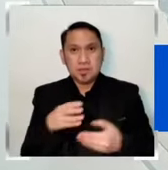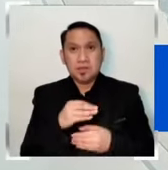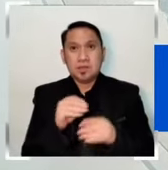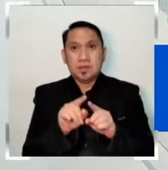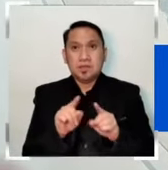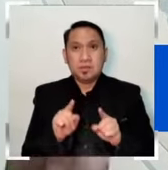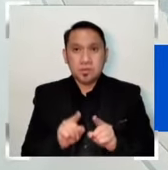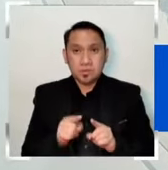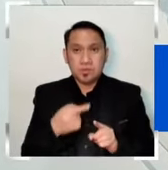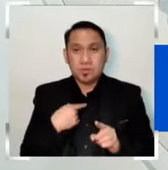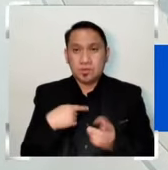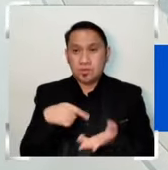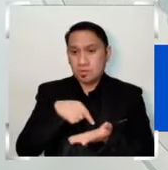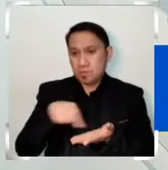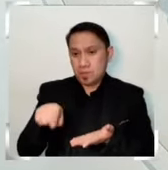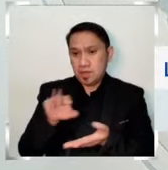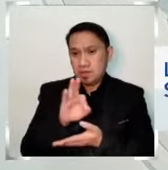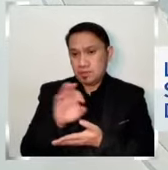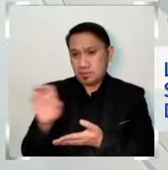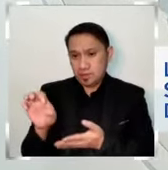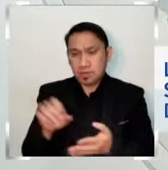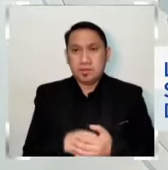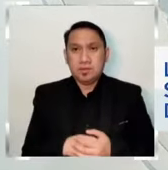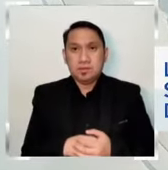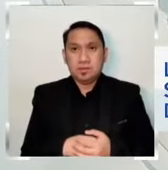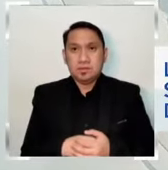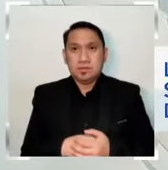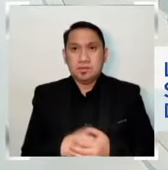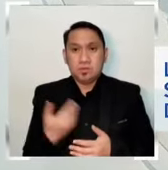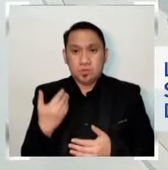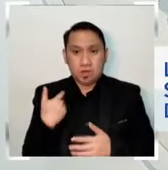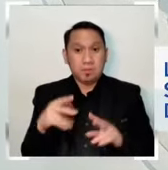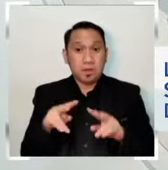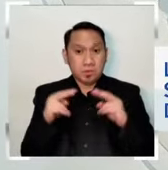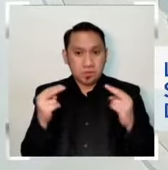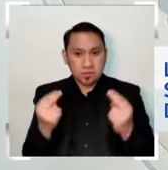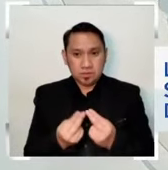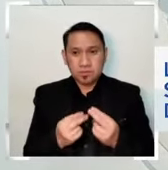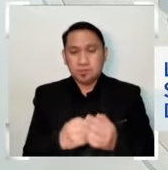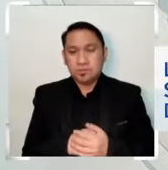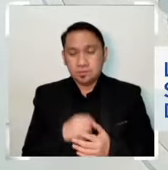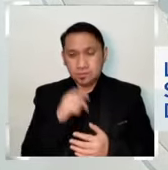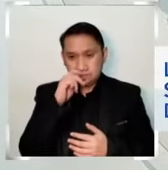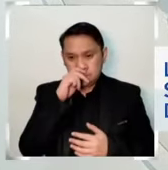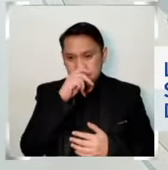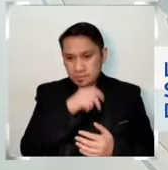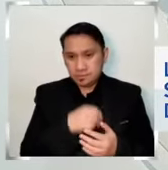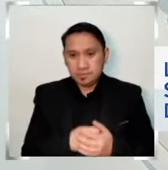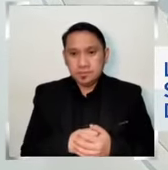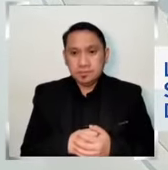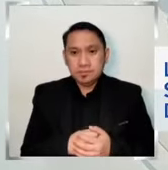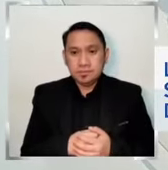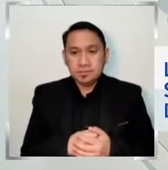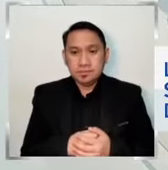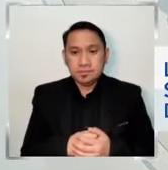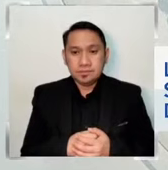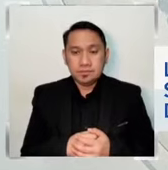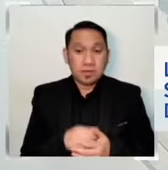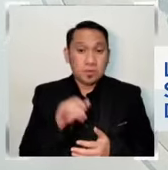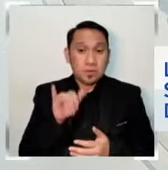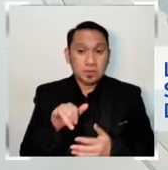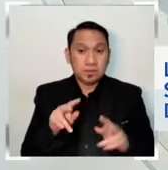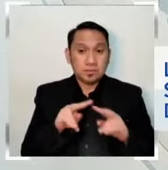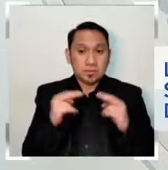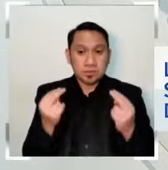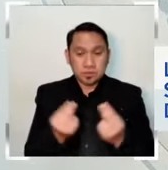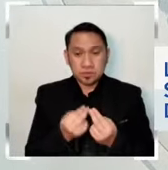fees para makaupo sila on that position. Okay. And it turned out na sa mga pangako